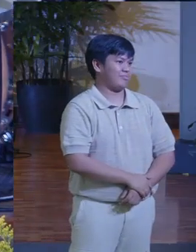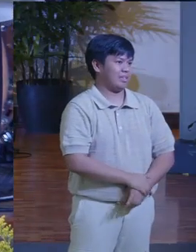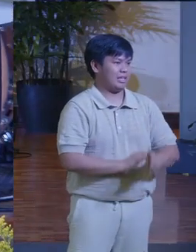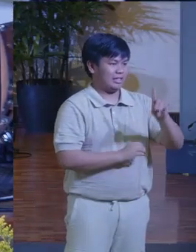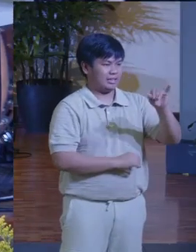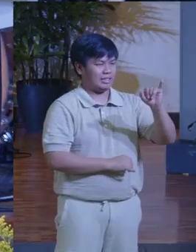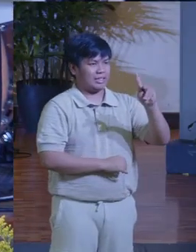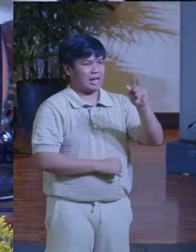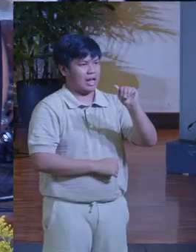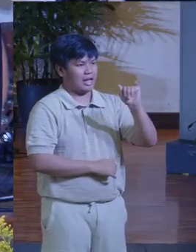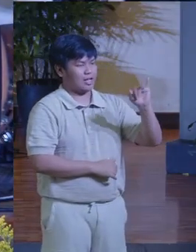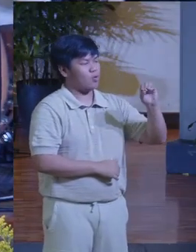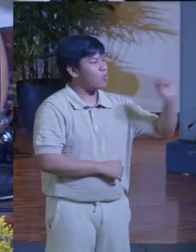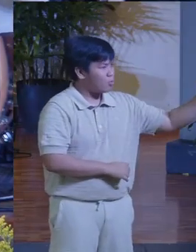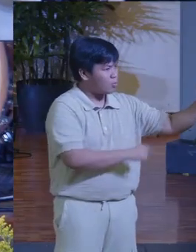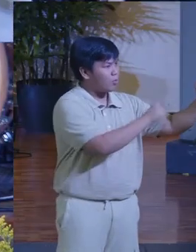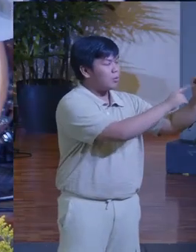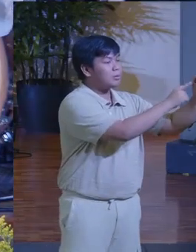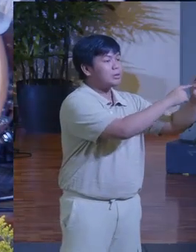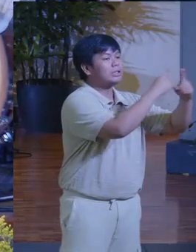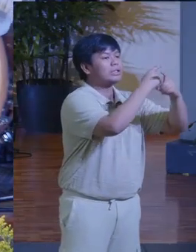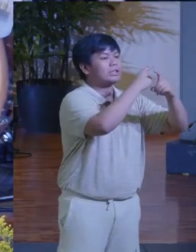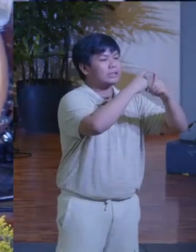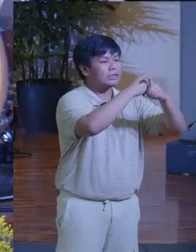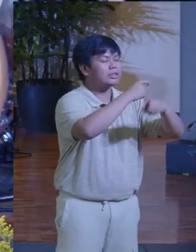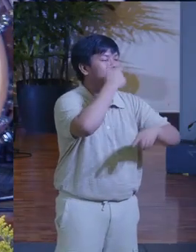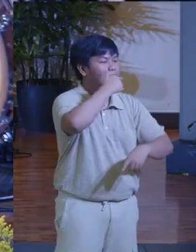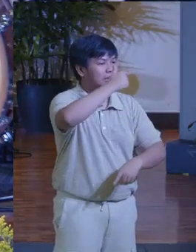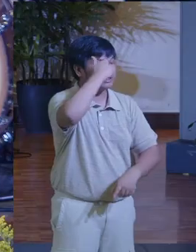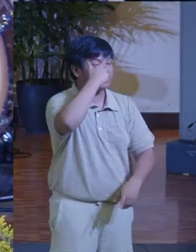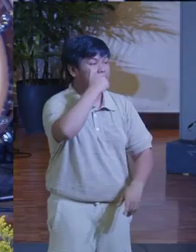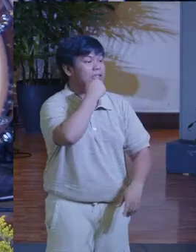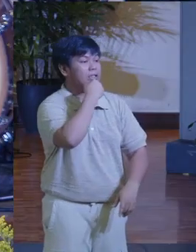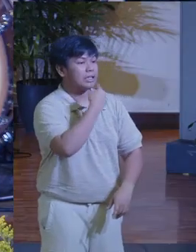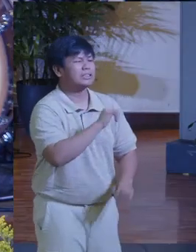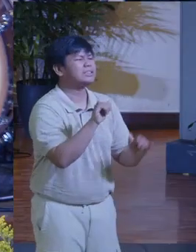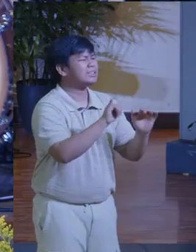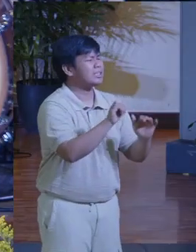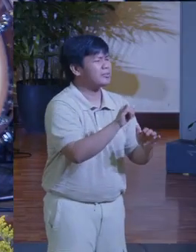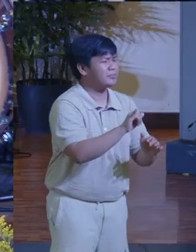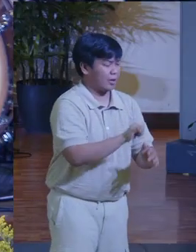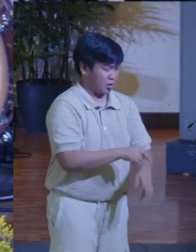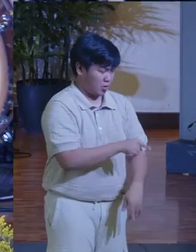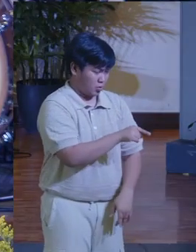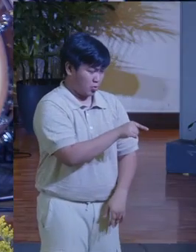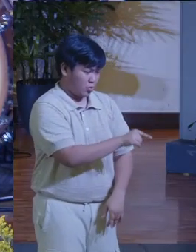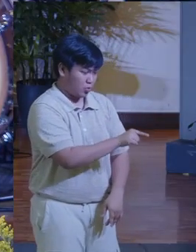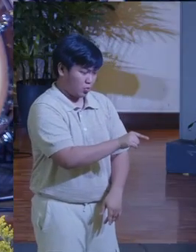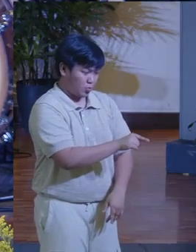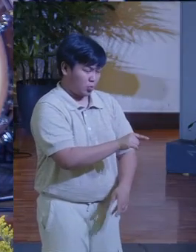Wala ka ng pagkakasala. You are free of any penalty.